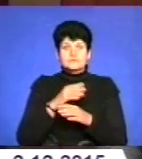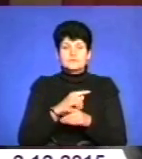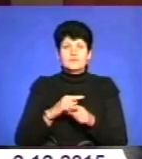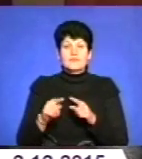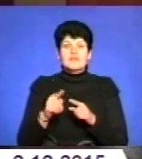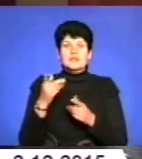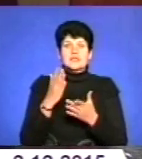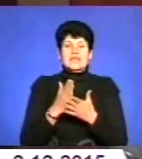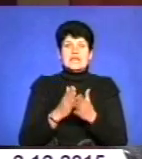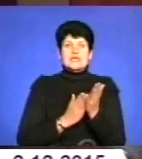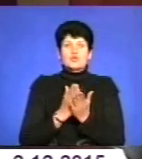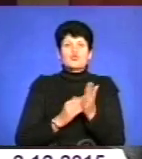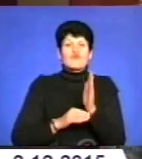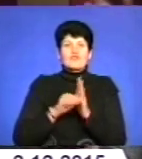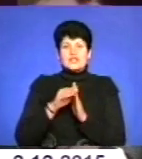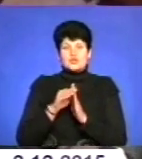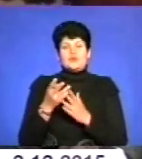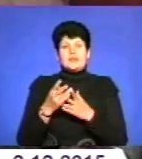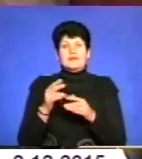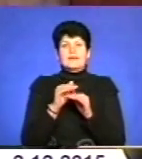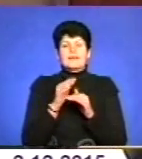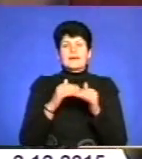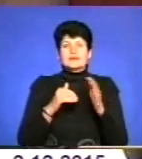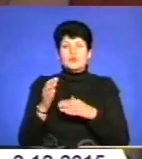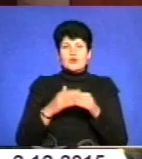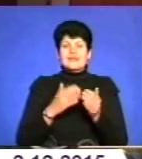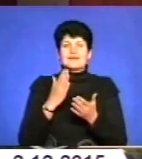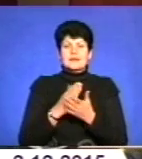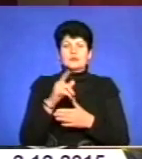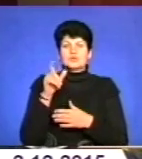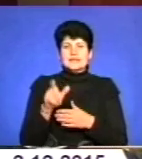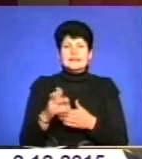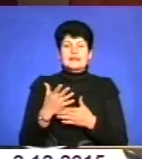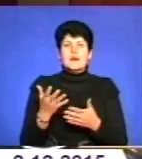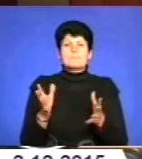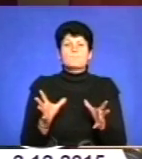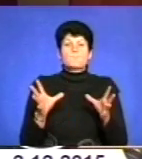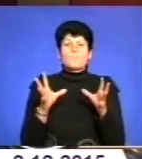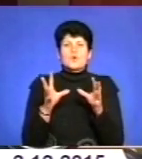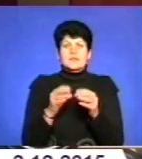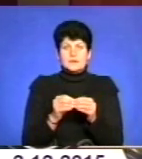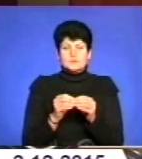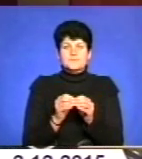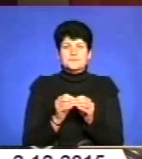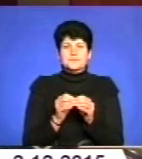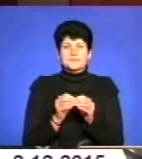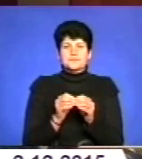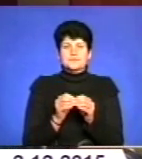хірургом вищої категорії, кандидатом медичних наук. Він людина, яка поєднує досить достойно і